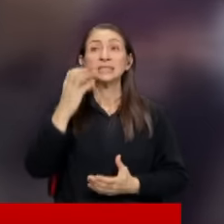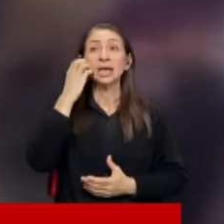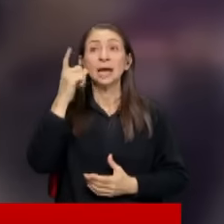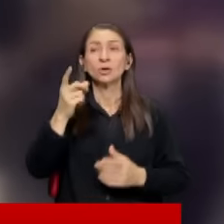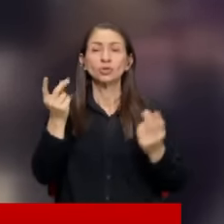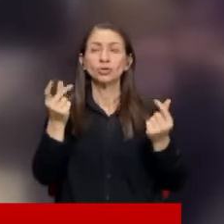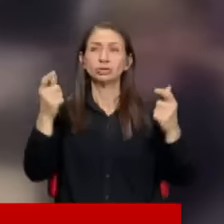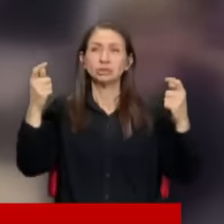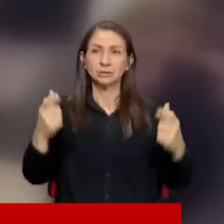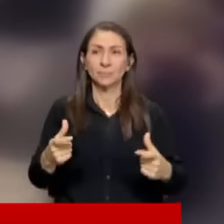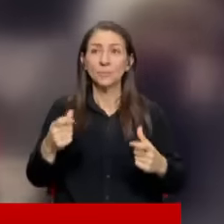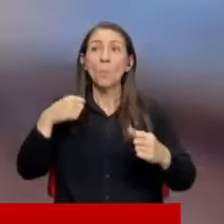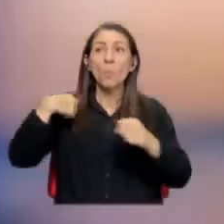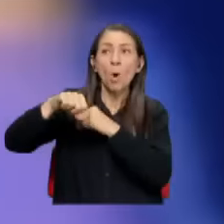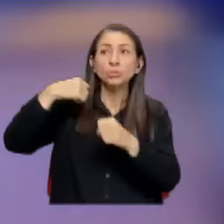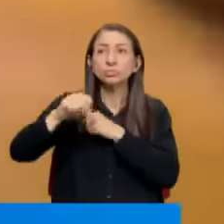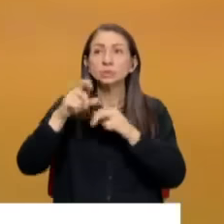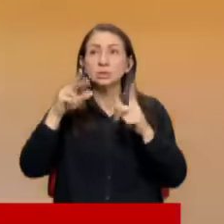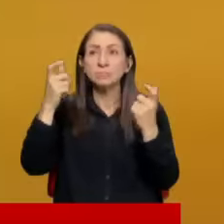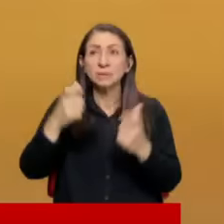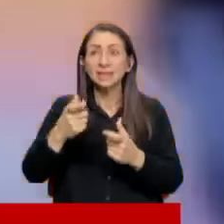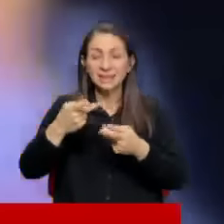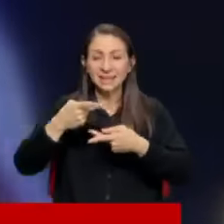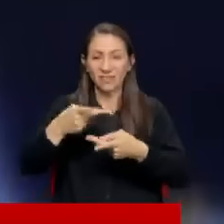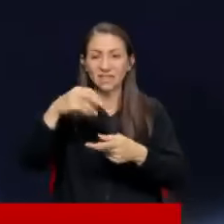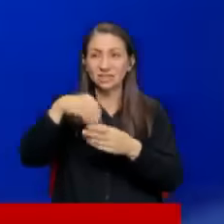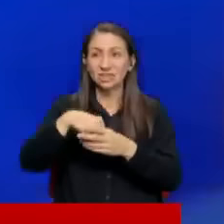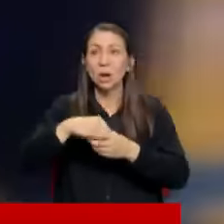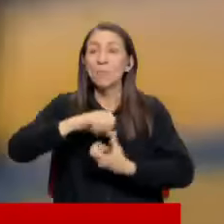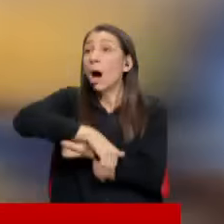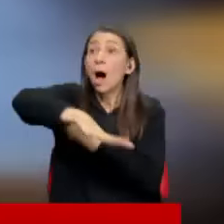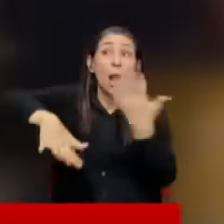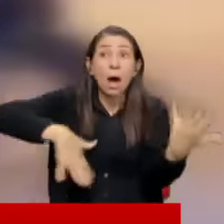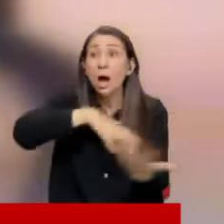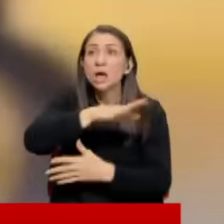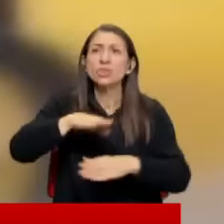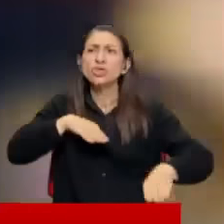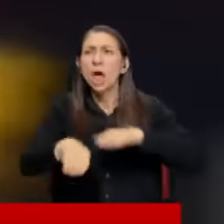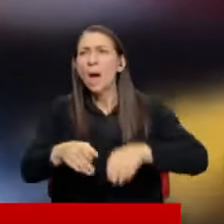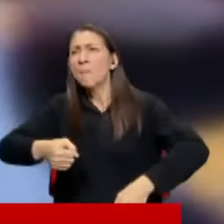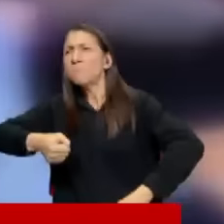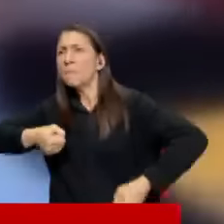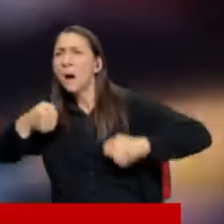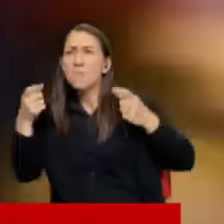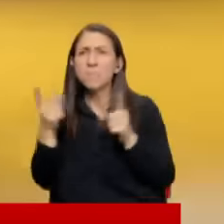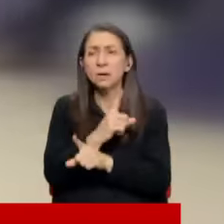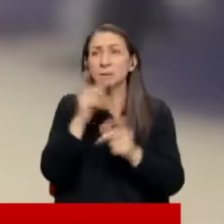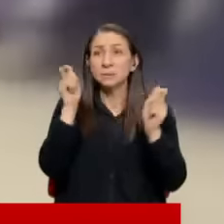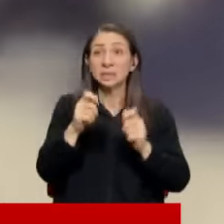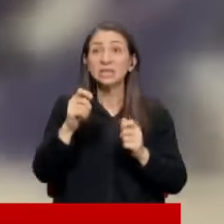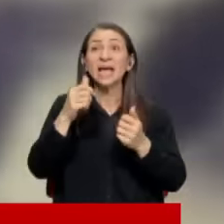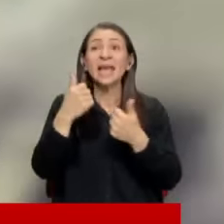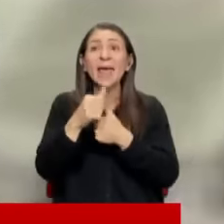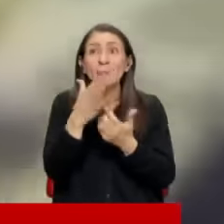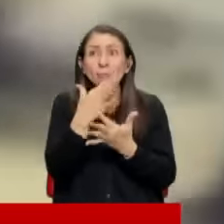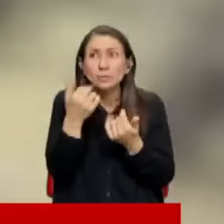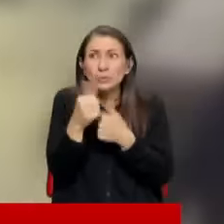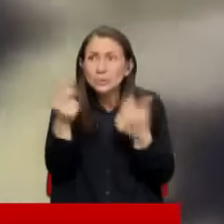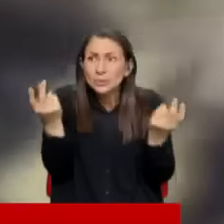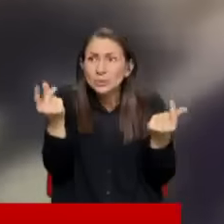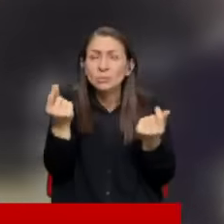Sakarya'da düğün salonu boks ringine döndü. Davetliler arasında kavga çıktı. Tekme ve yumruklar havada uçuştu. Çiftin en mutlu